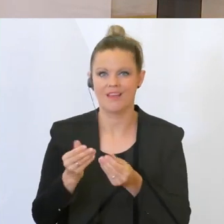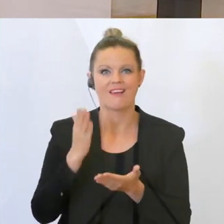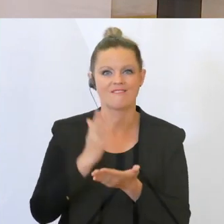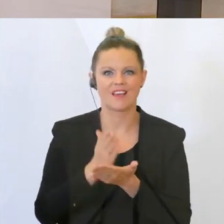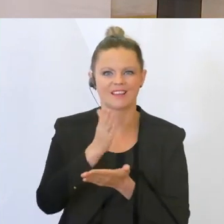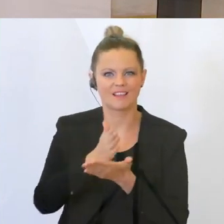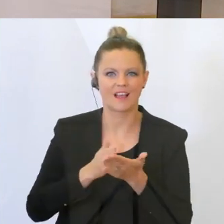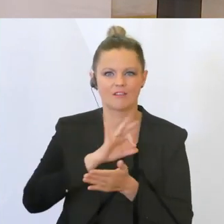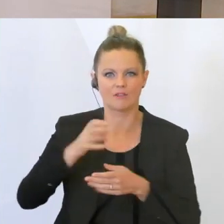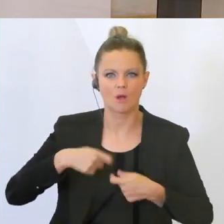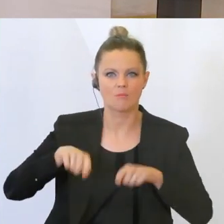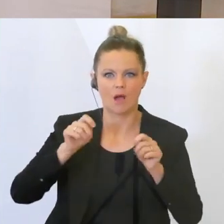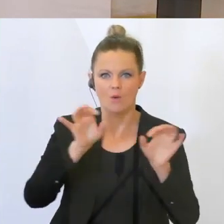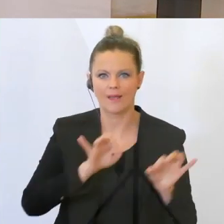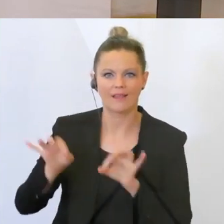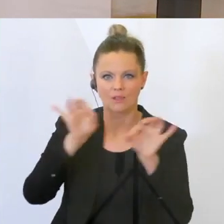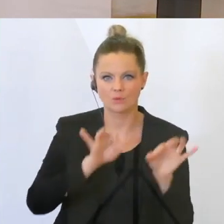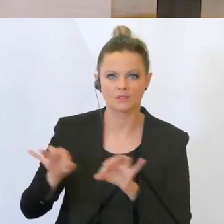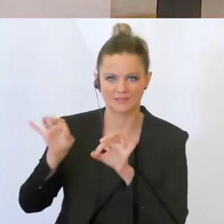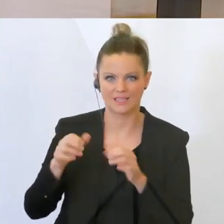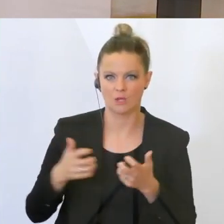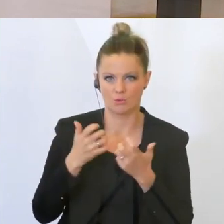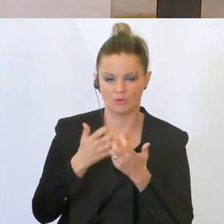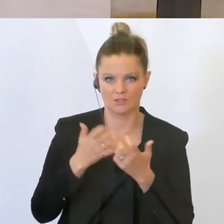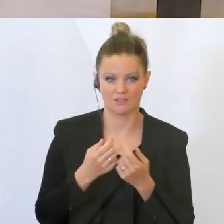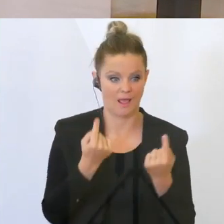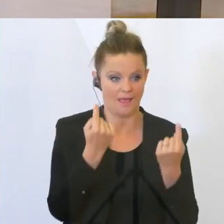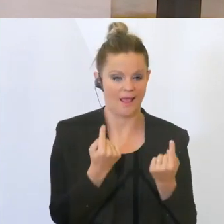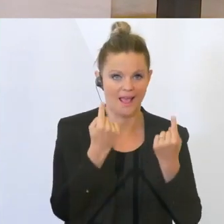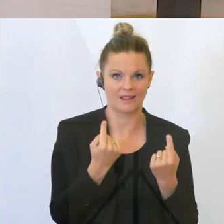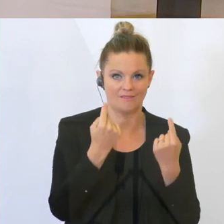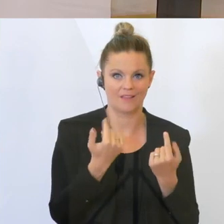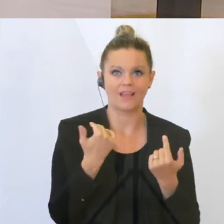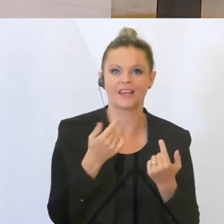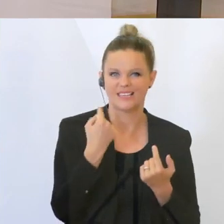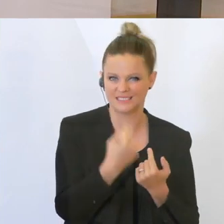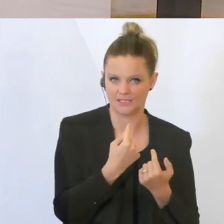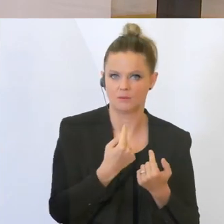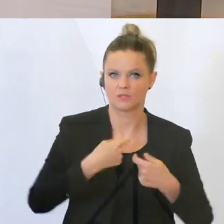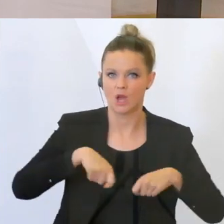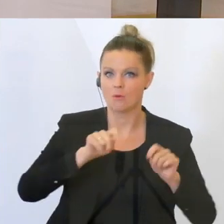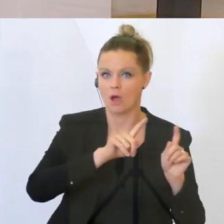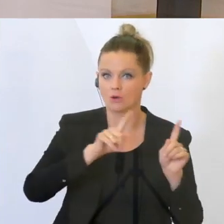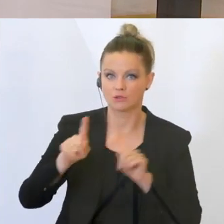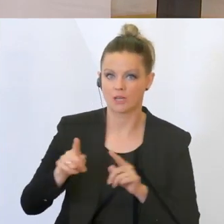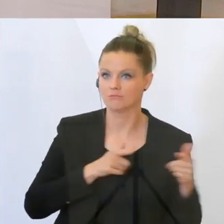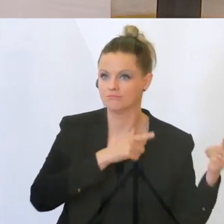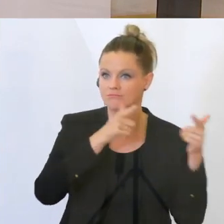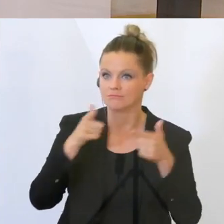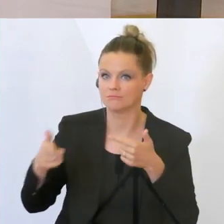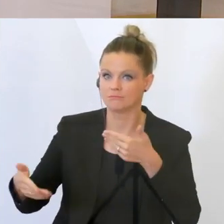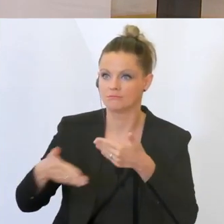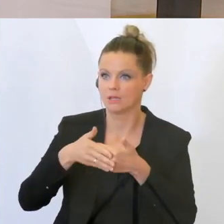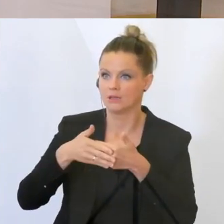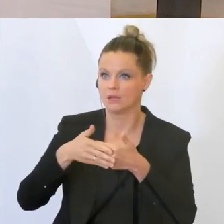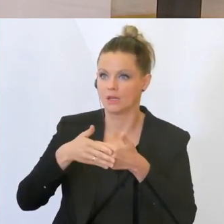Bauindustrie. Und es war tatsächlich so, dass LKWs, die auf Baustellen unterwegs waren, vor verschlossenen Toren gestanden sind und einfach